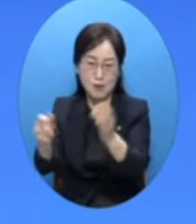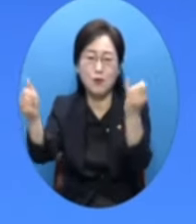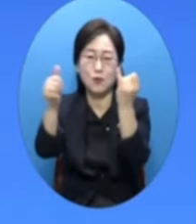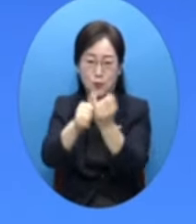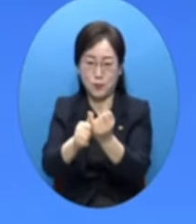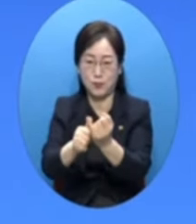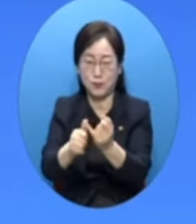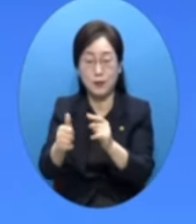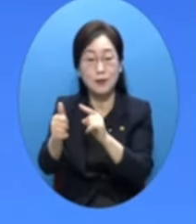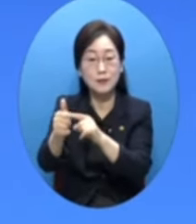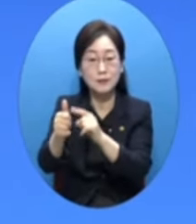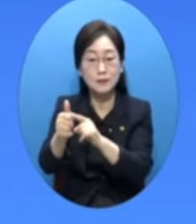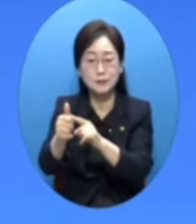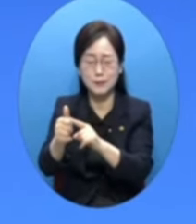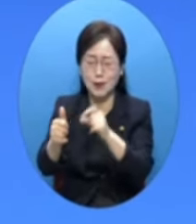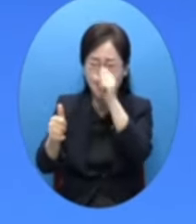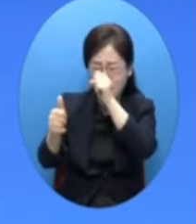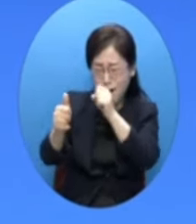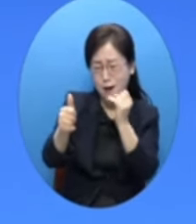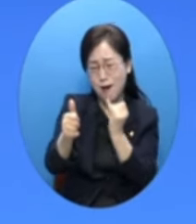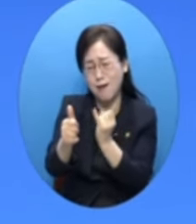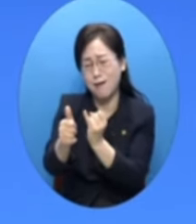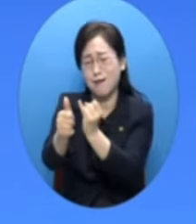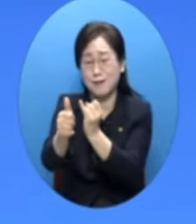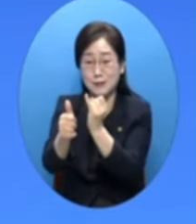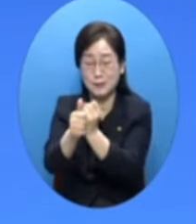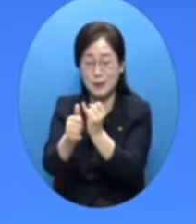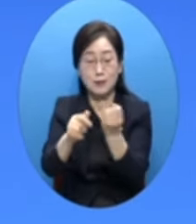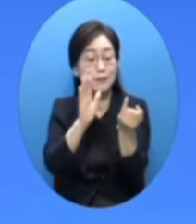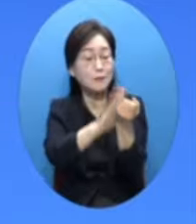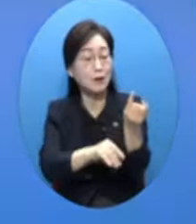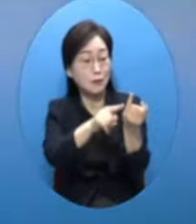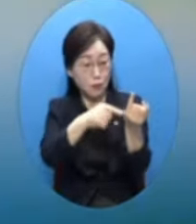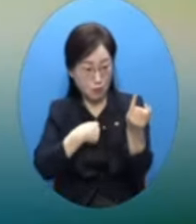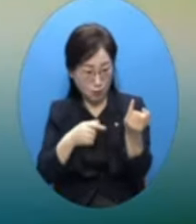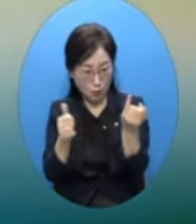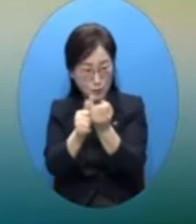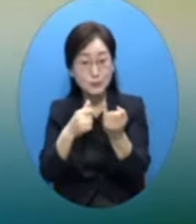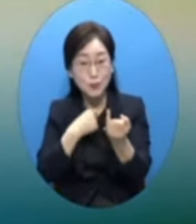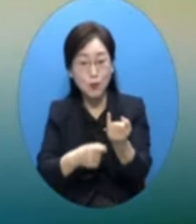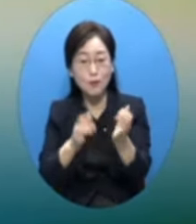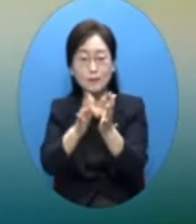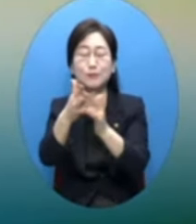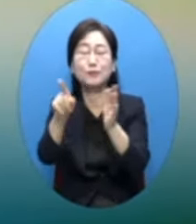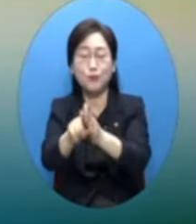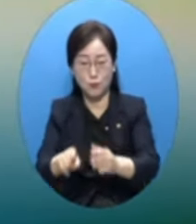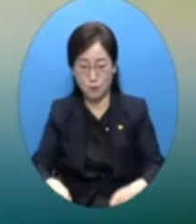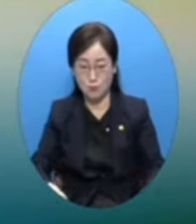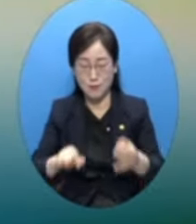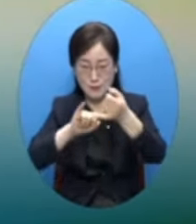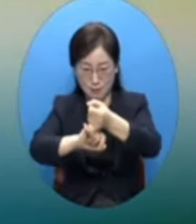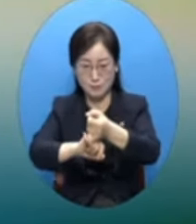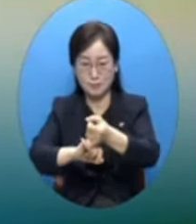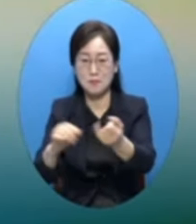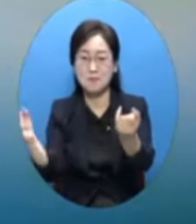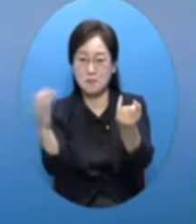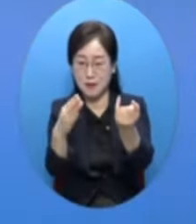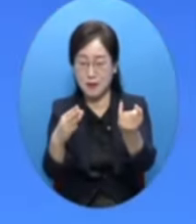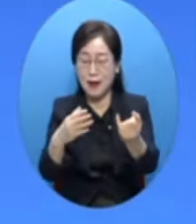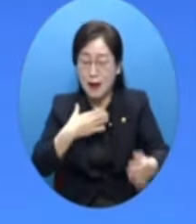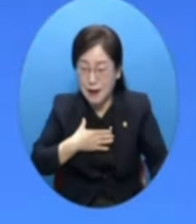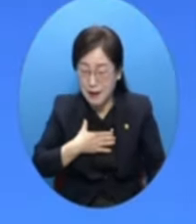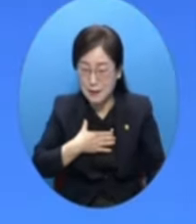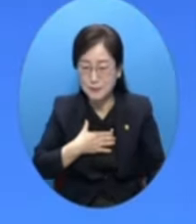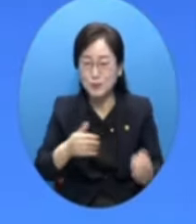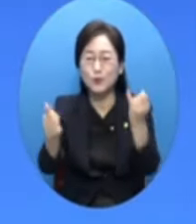남편을 좋아해서 결혼하려고 했더니 나랑 결혼하려면 예수님을 믿어야 된다. 그래서 결혼하기 위해서 예수님을